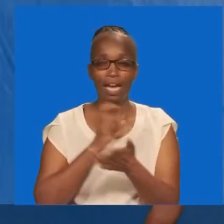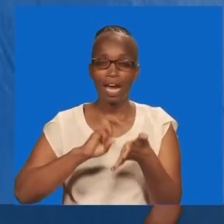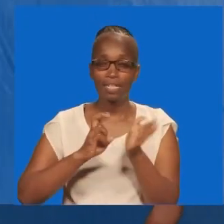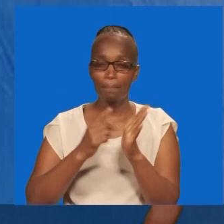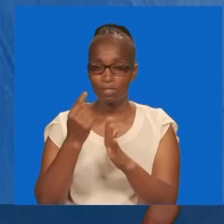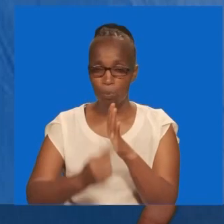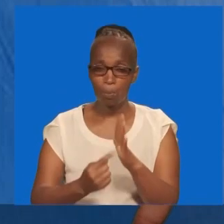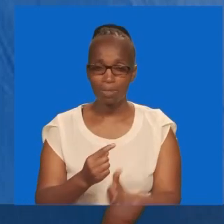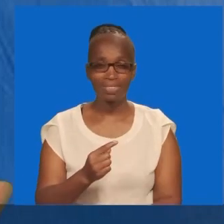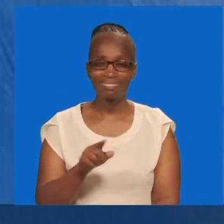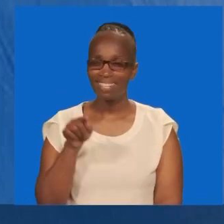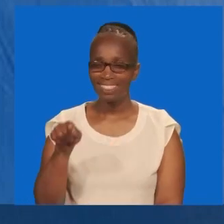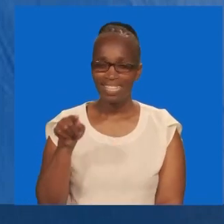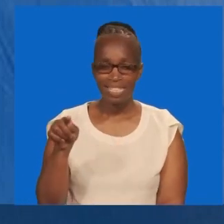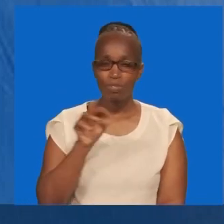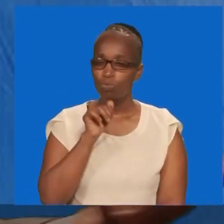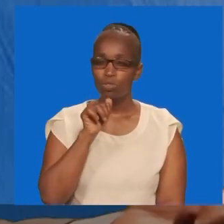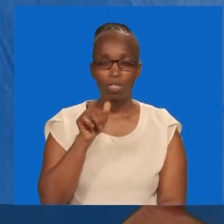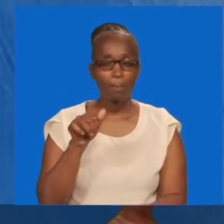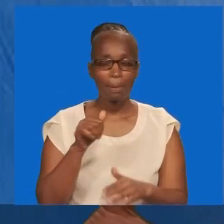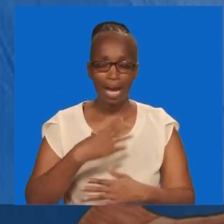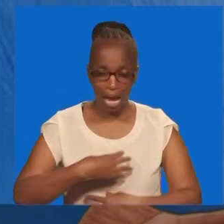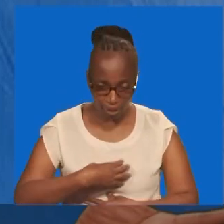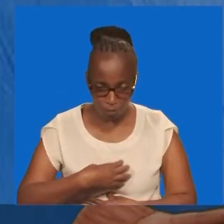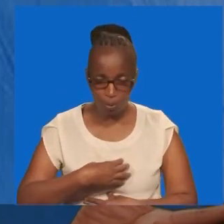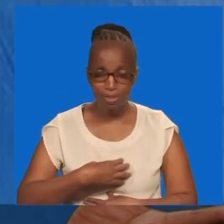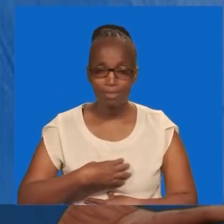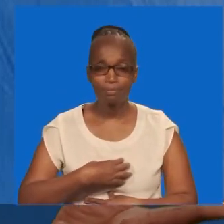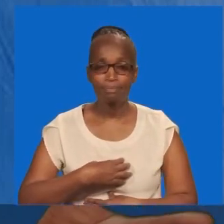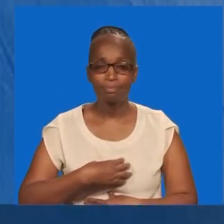then it is not a request,